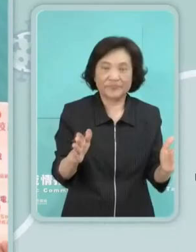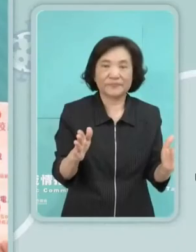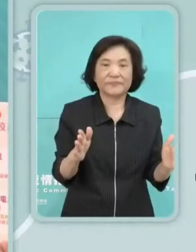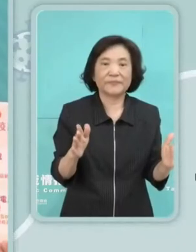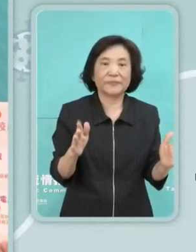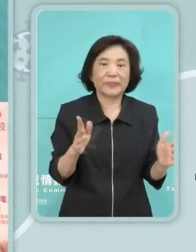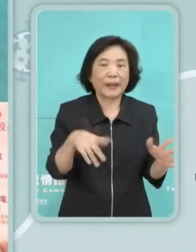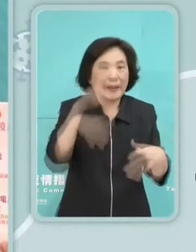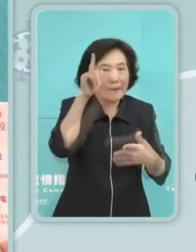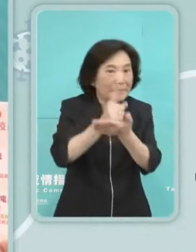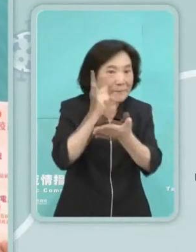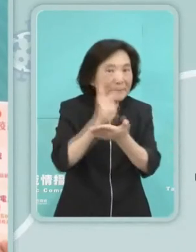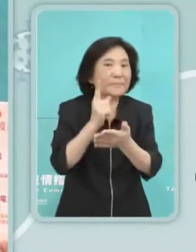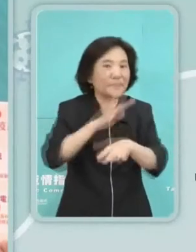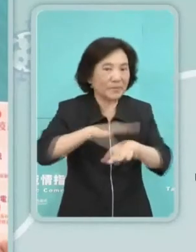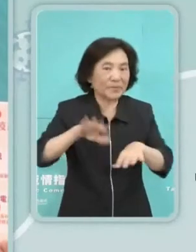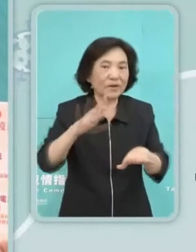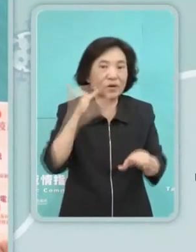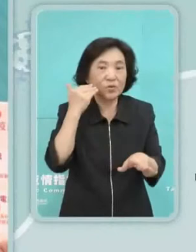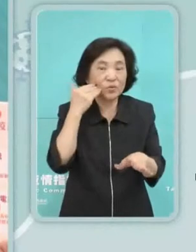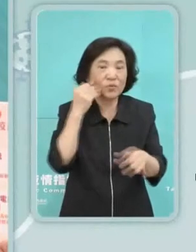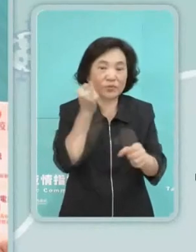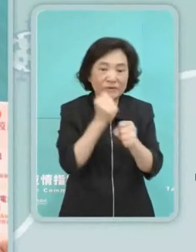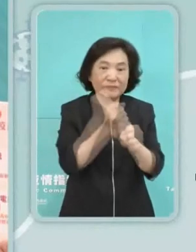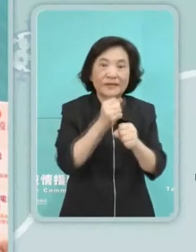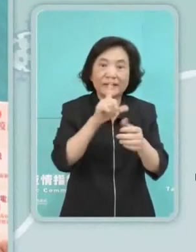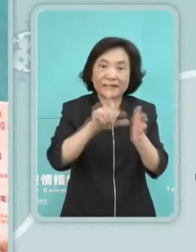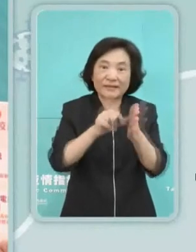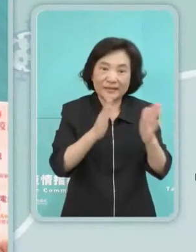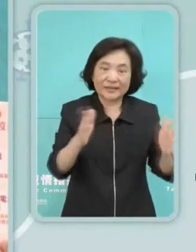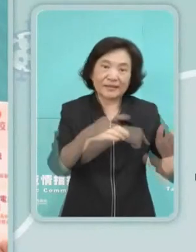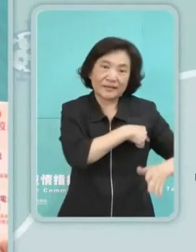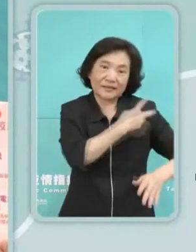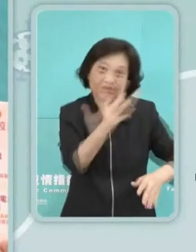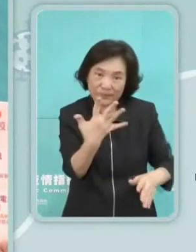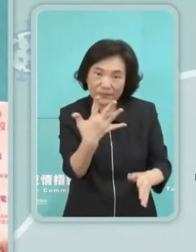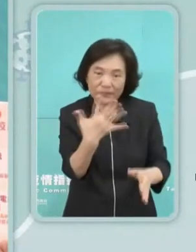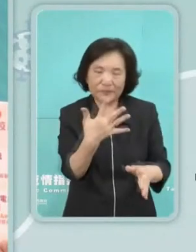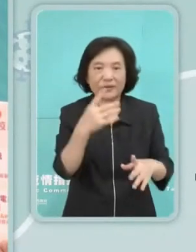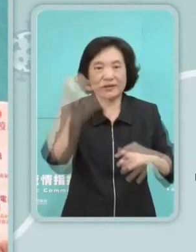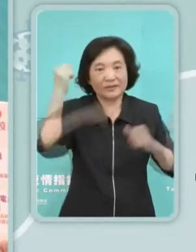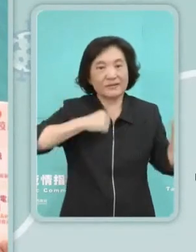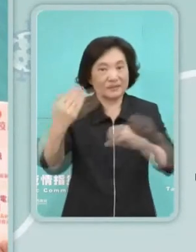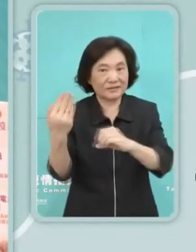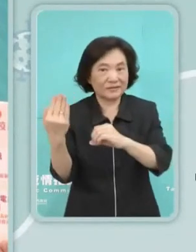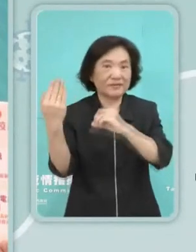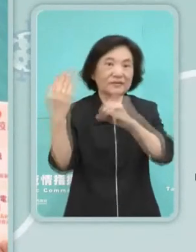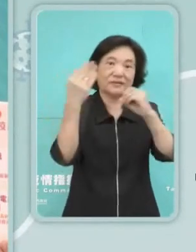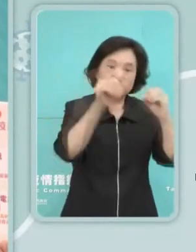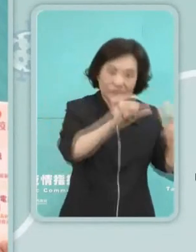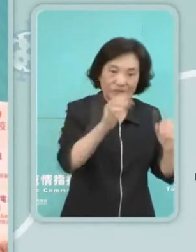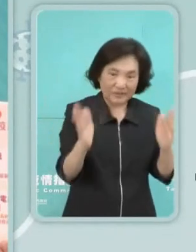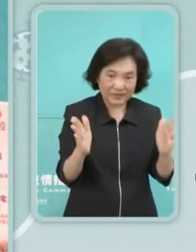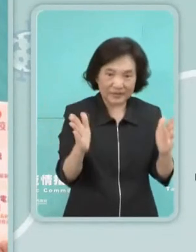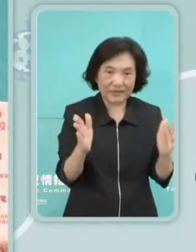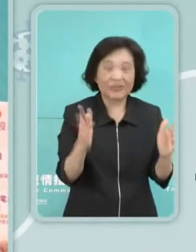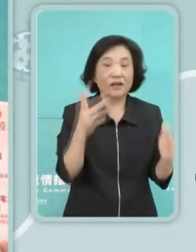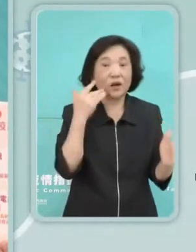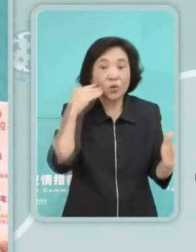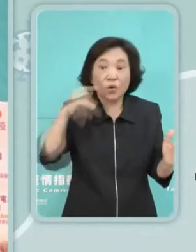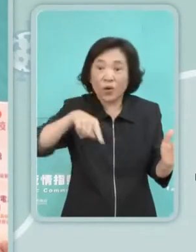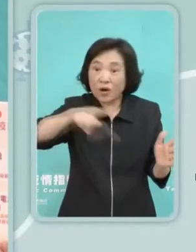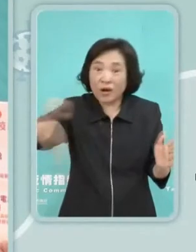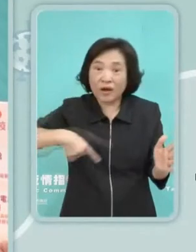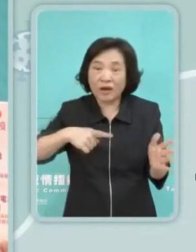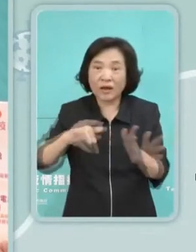一周的时间，每天只要是上班时间，周一到周五上班时间，9点到下午5点，